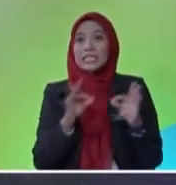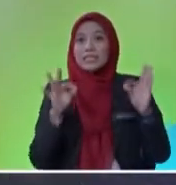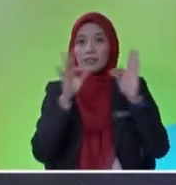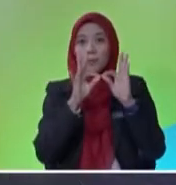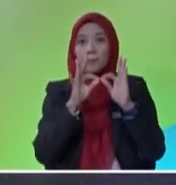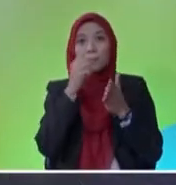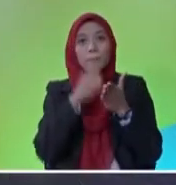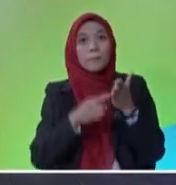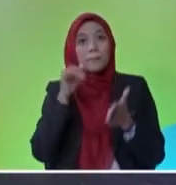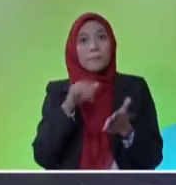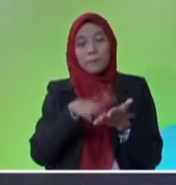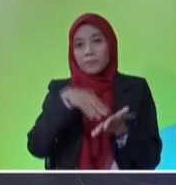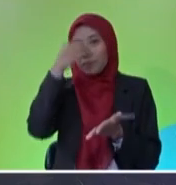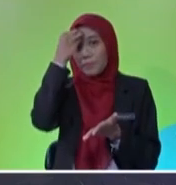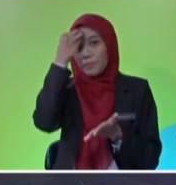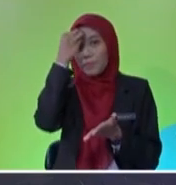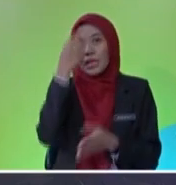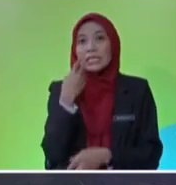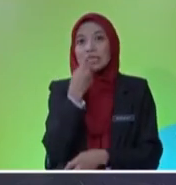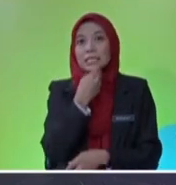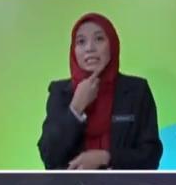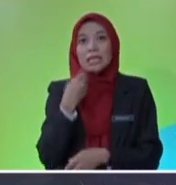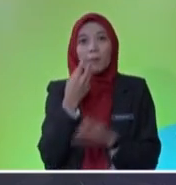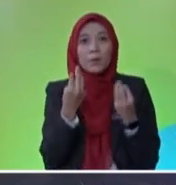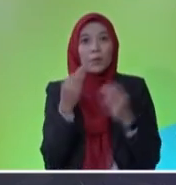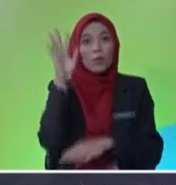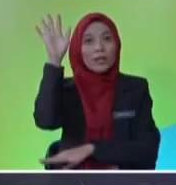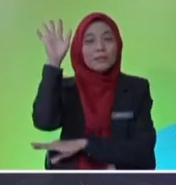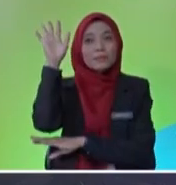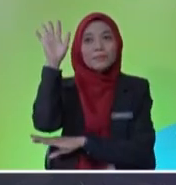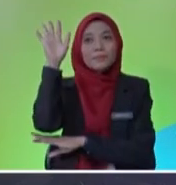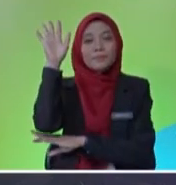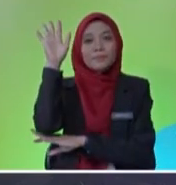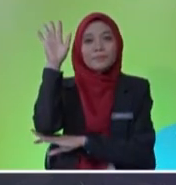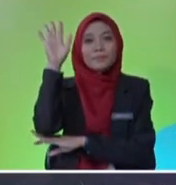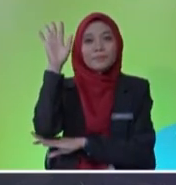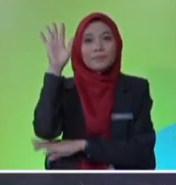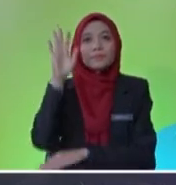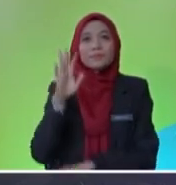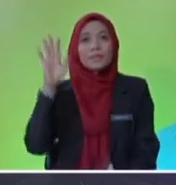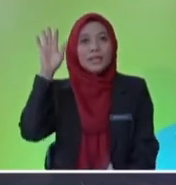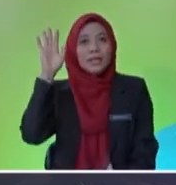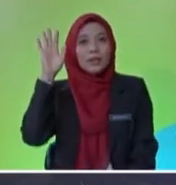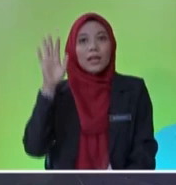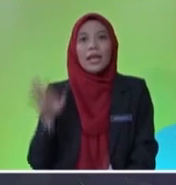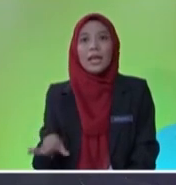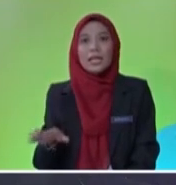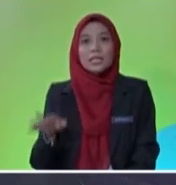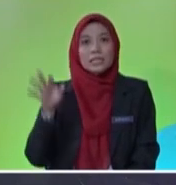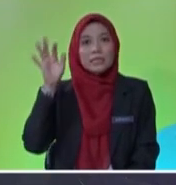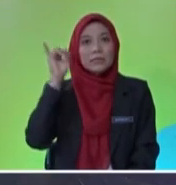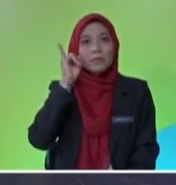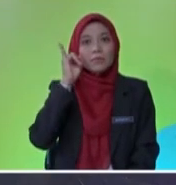boleh ah Siapa ya ini menjadi Oke kita dimana juga